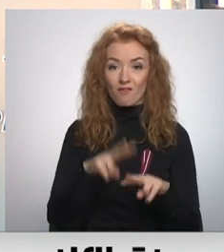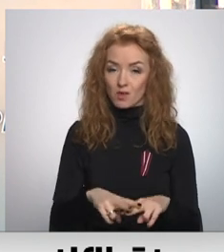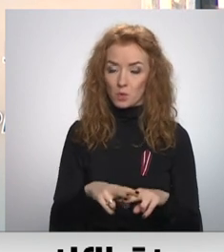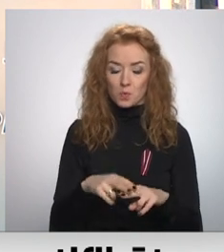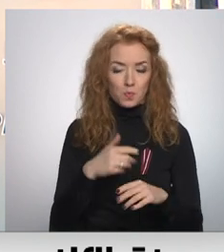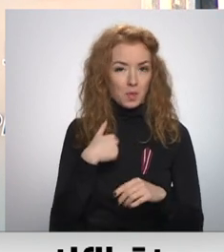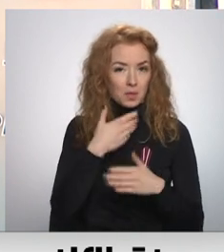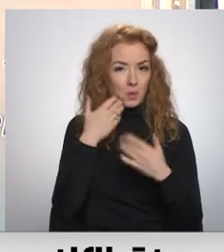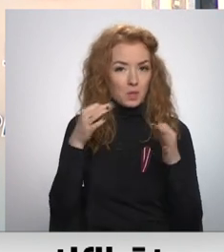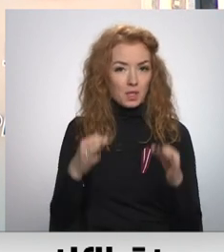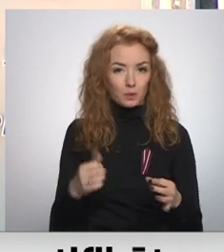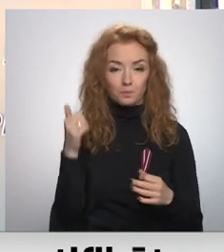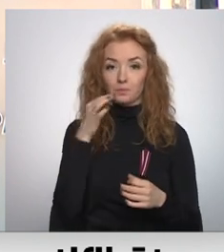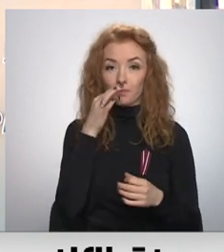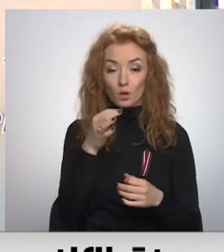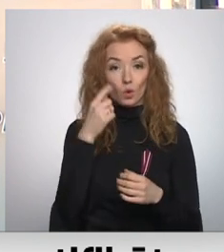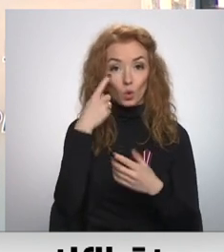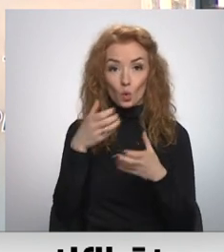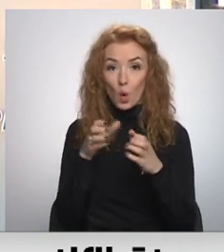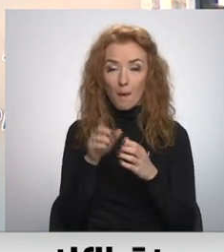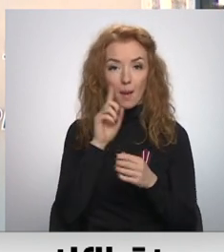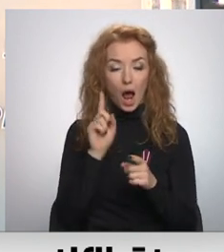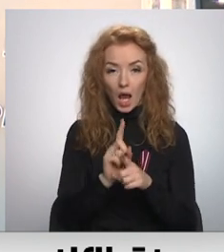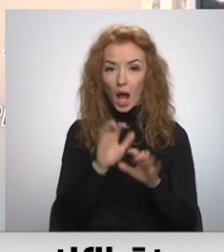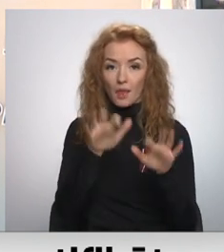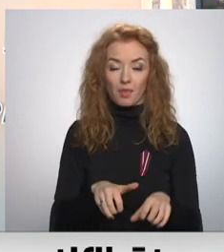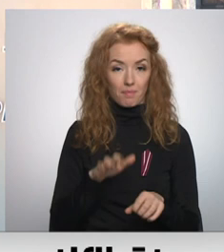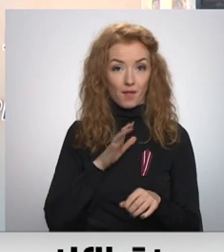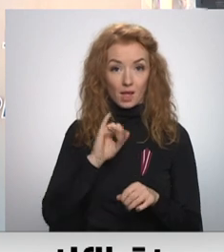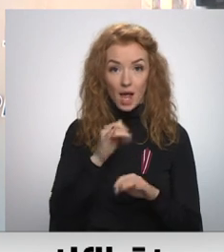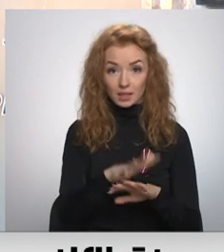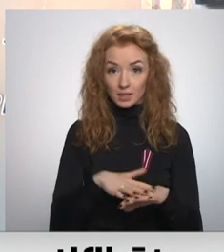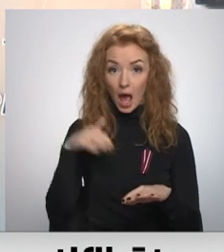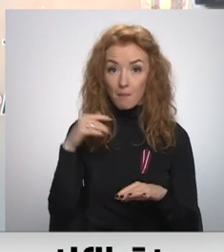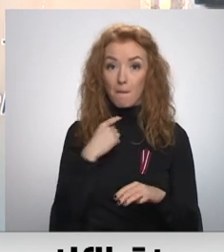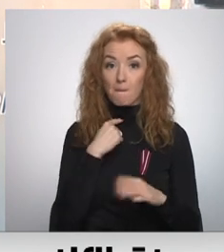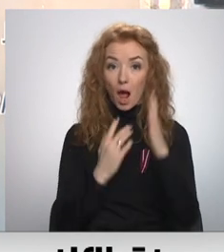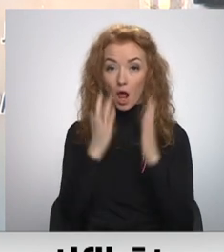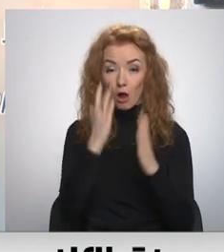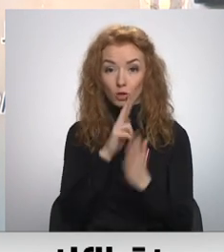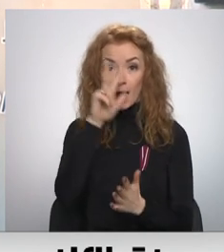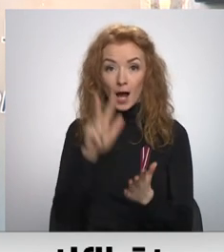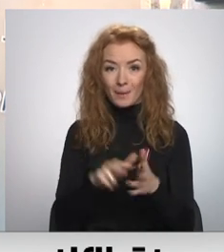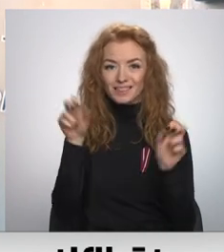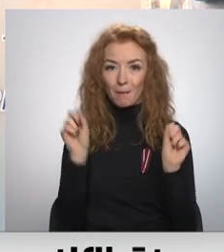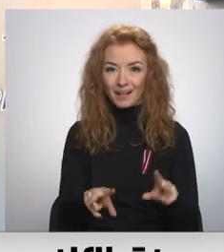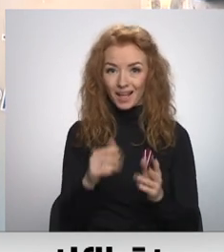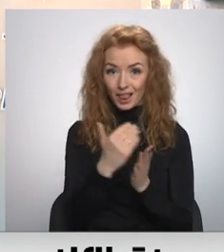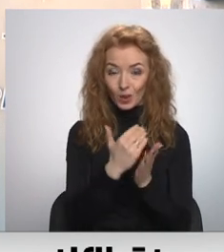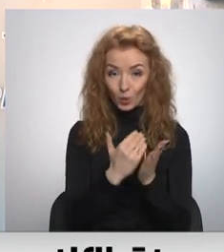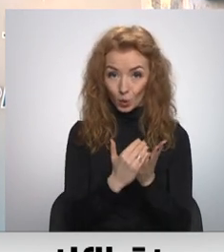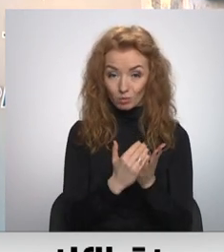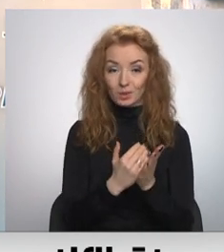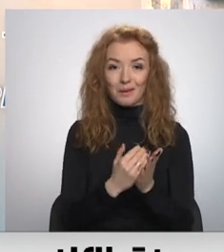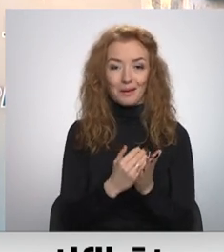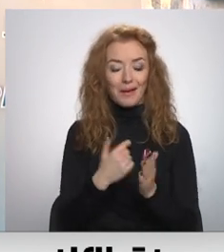Un, nu, labi, bet arī doma nevar atņemt pagaidām. Ja Saima šonedēļ nobalsos to likumu speciālo, ka varēs atņemt šo mandātu, bet vai nobalsos